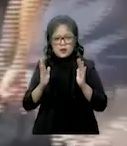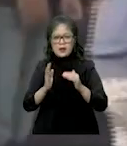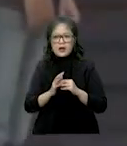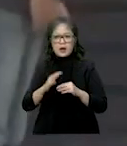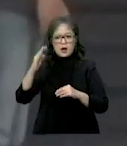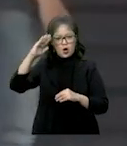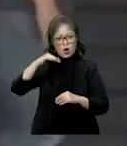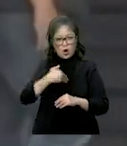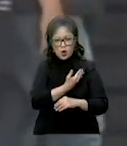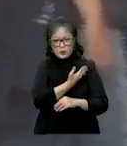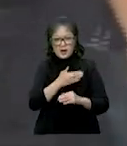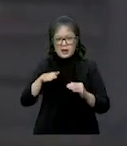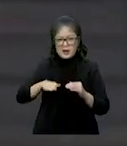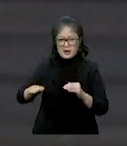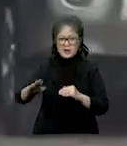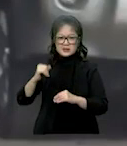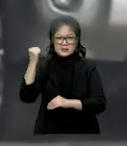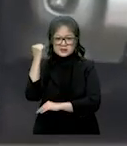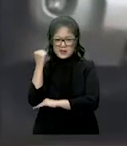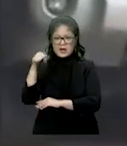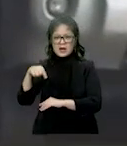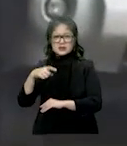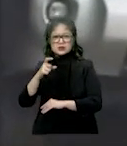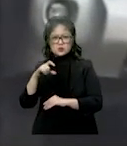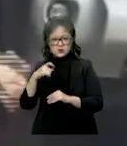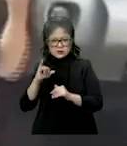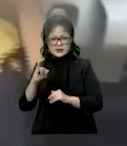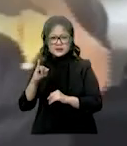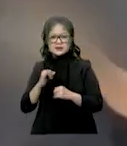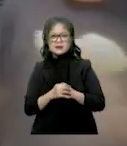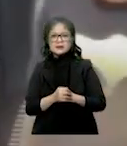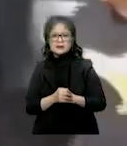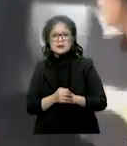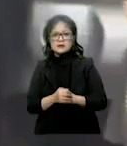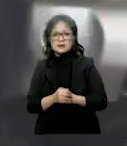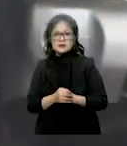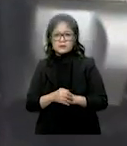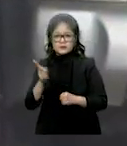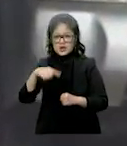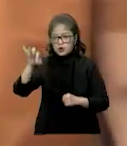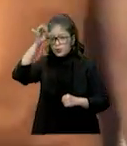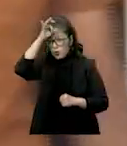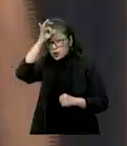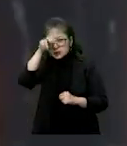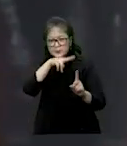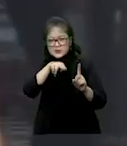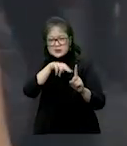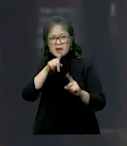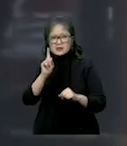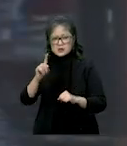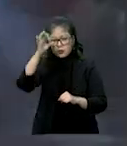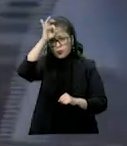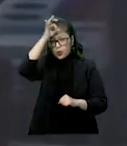Mulia, adik tersangka Yosef, dan Uci, seorang banpol. Selain itu, polisi juga memeriksa seorang perwira polisi di Polres